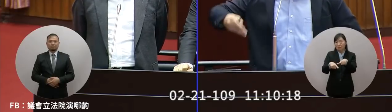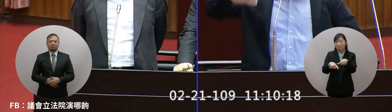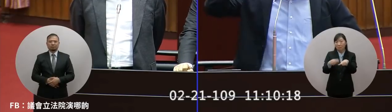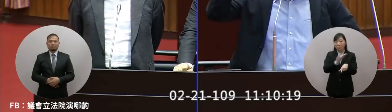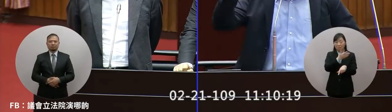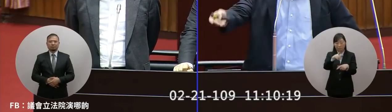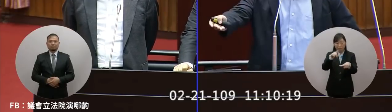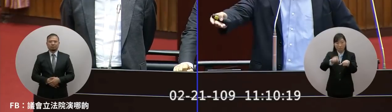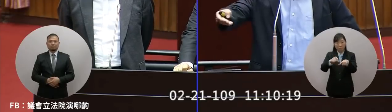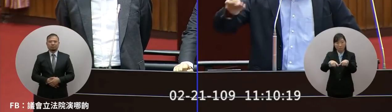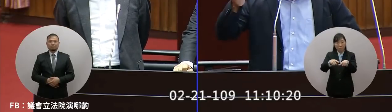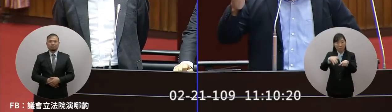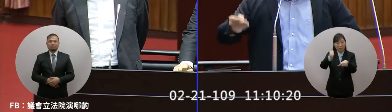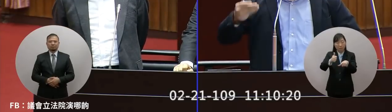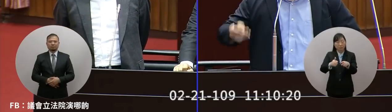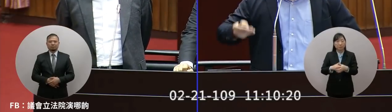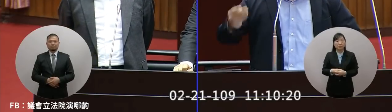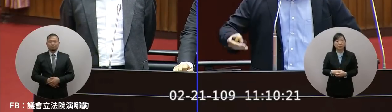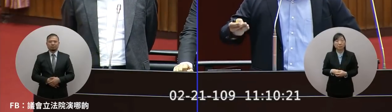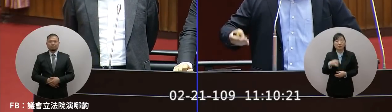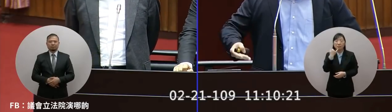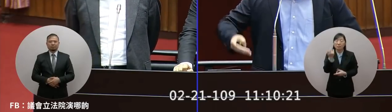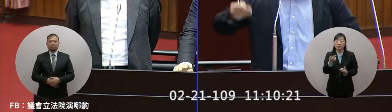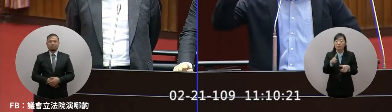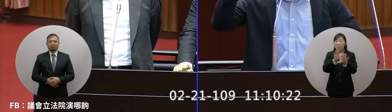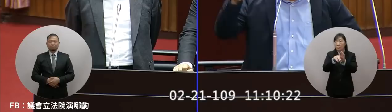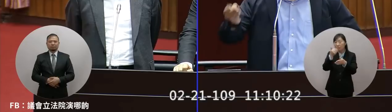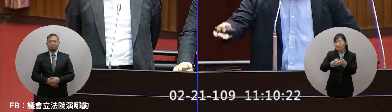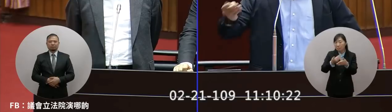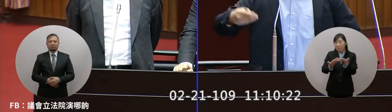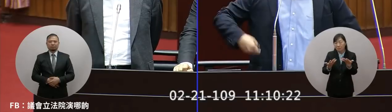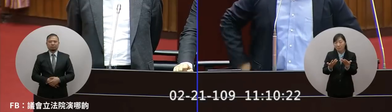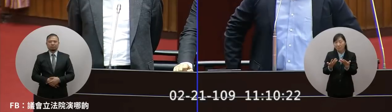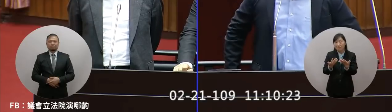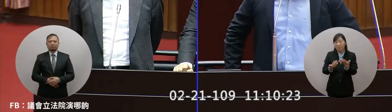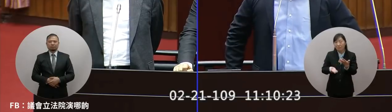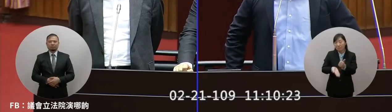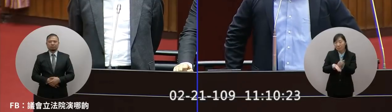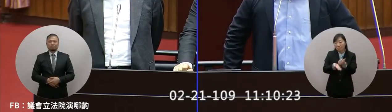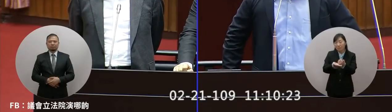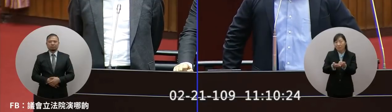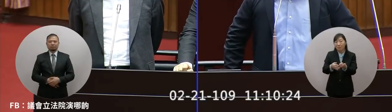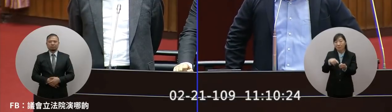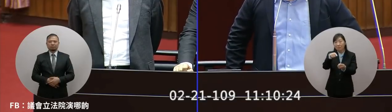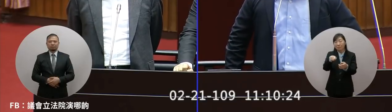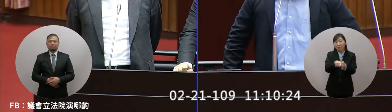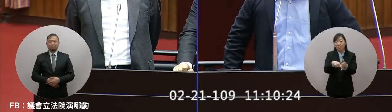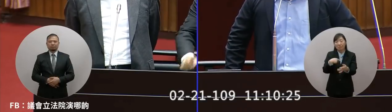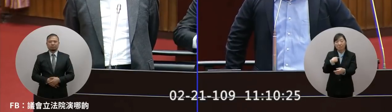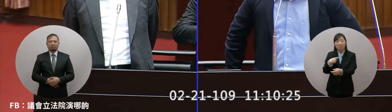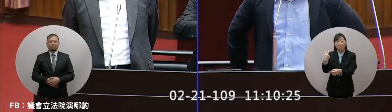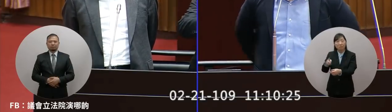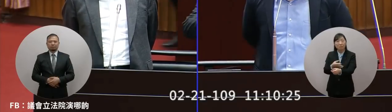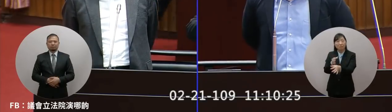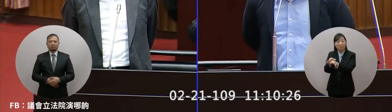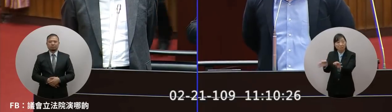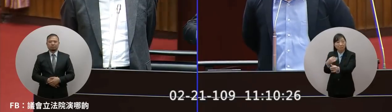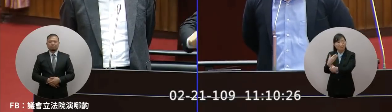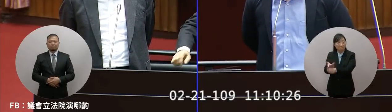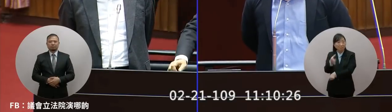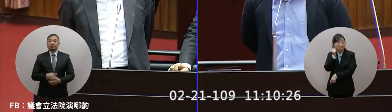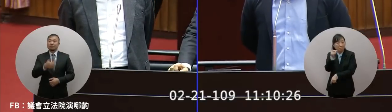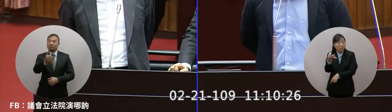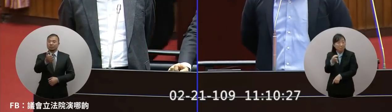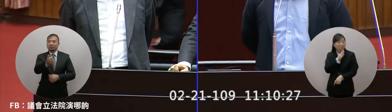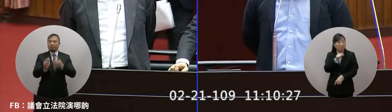业好，然后是不是用这样的租税奖励的方式，然后去给他薪水这样方式来处理？ 啊，谢